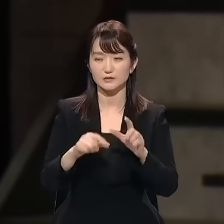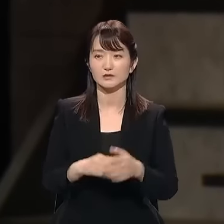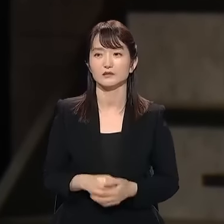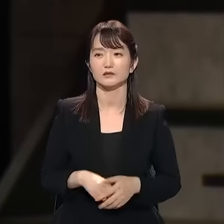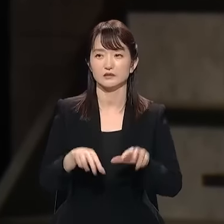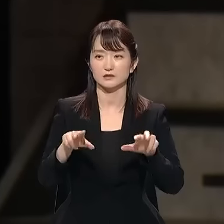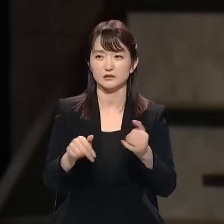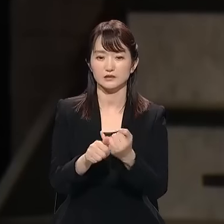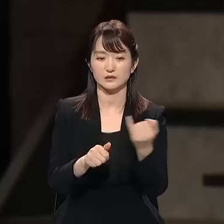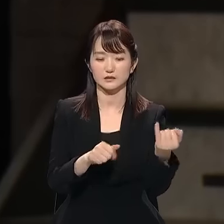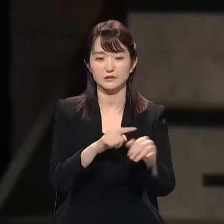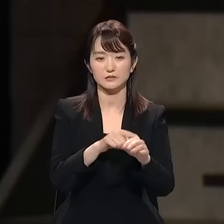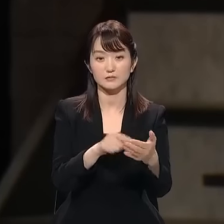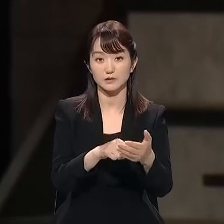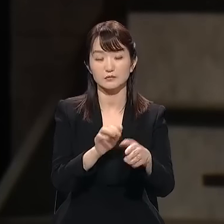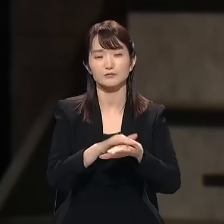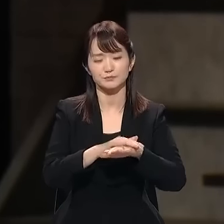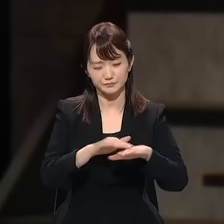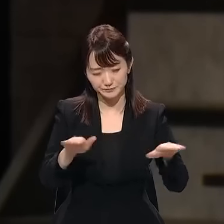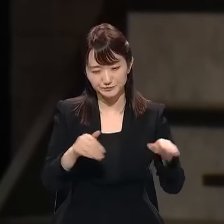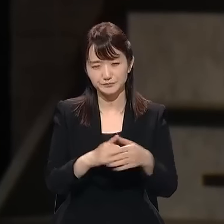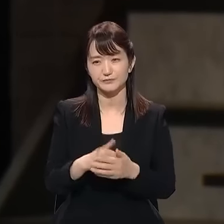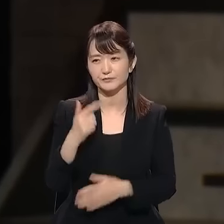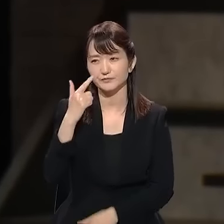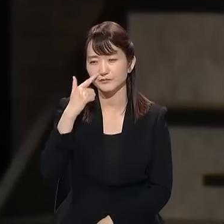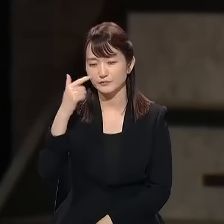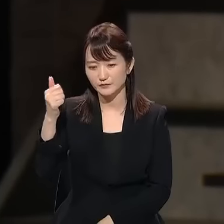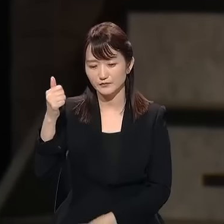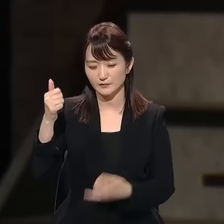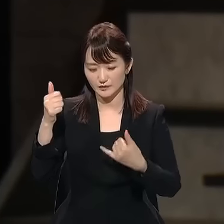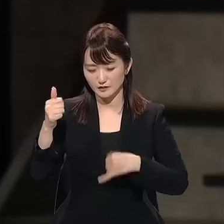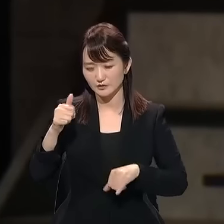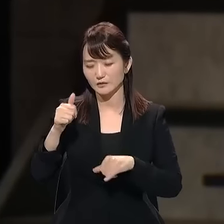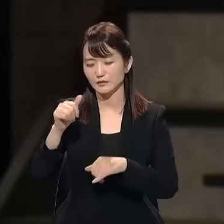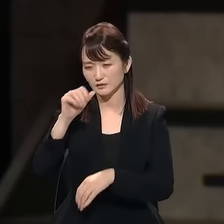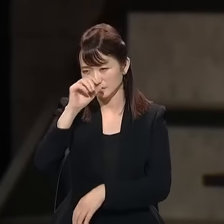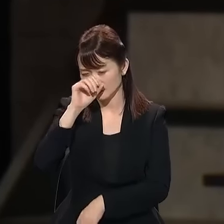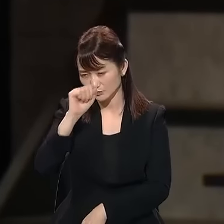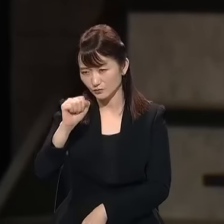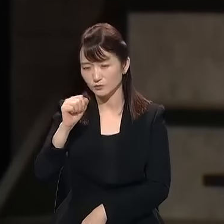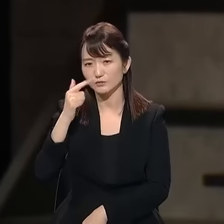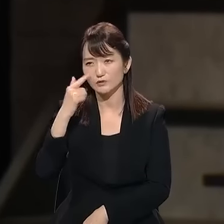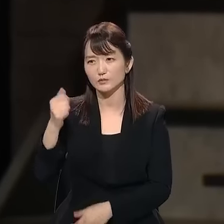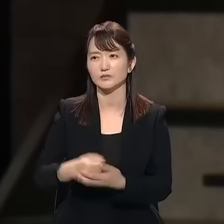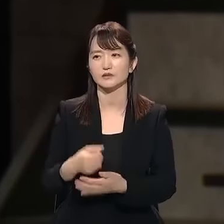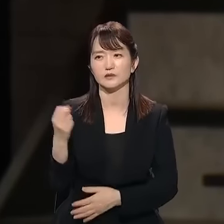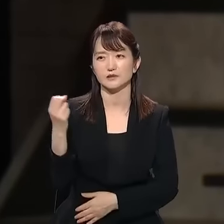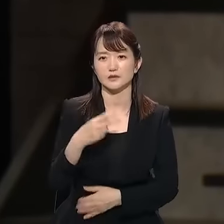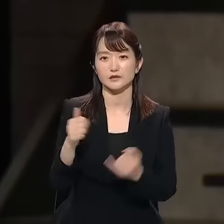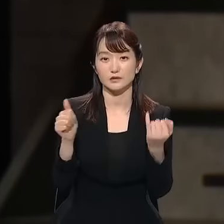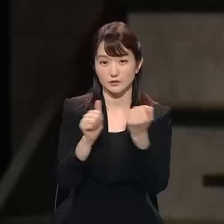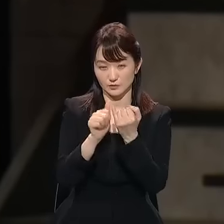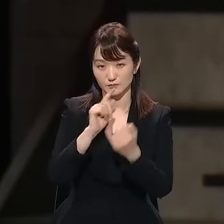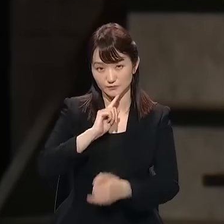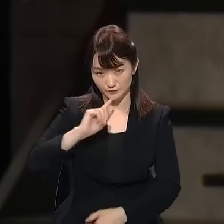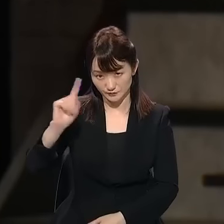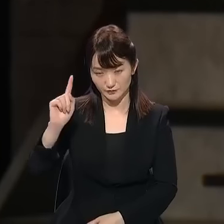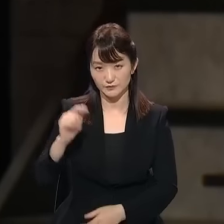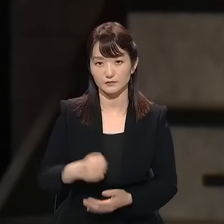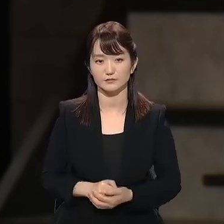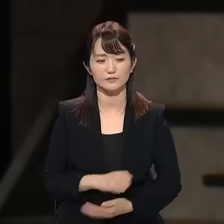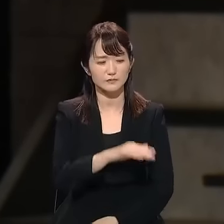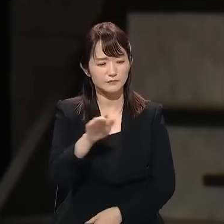아내 마음이 완전 누그러진 거예요 왜냐면 아빠가 아이들한테 너무 좋은 아빠니까 그래서 다시 이제 혼인 신고를 했어요 그래서 우리 이제